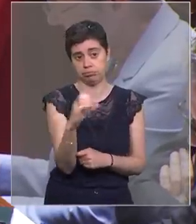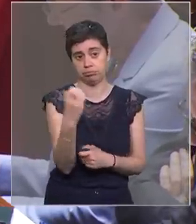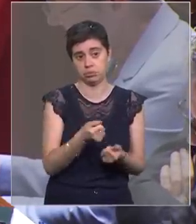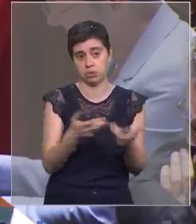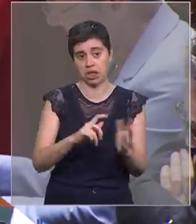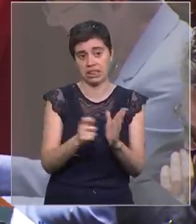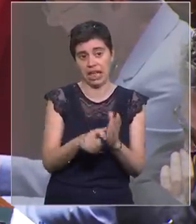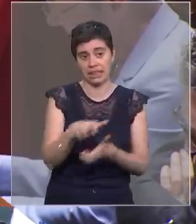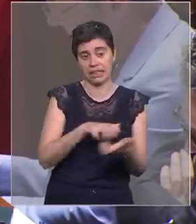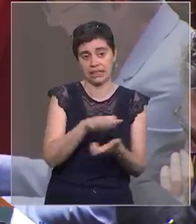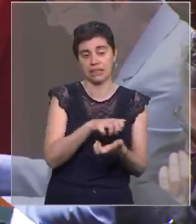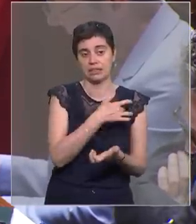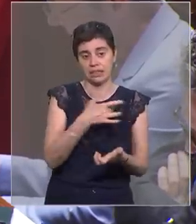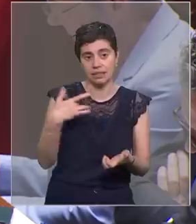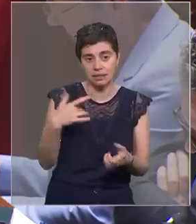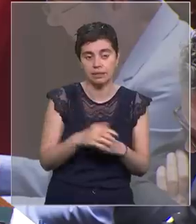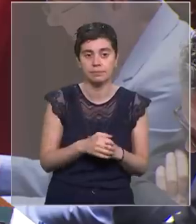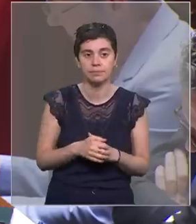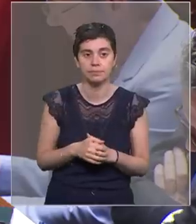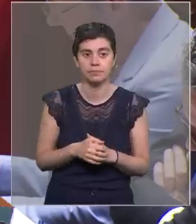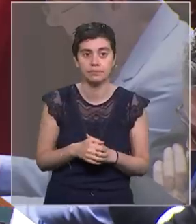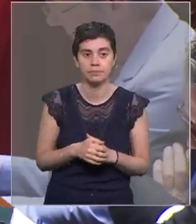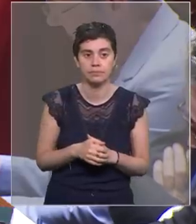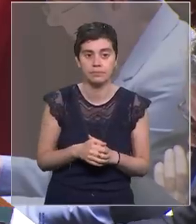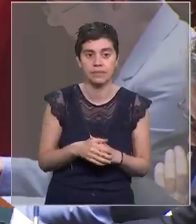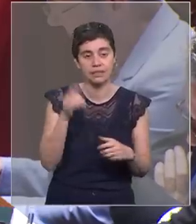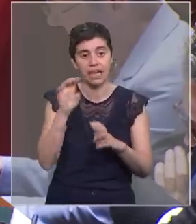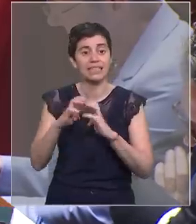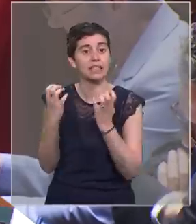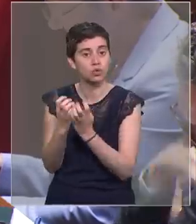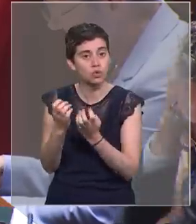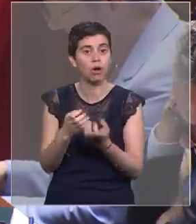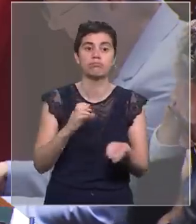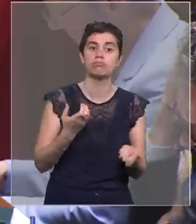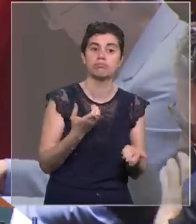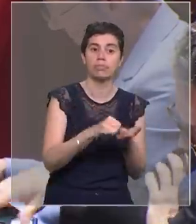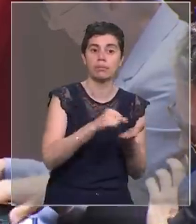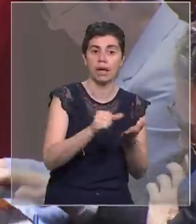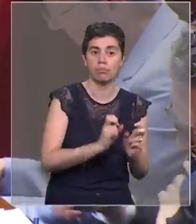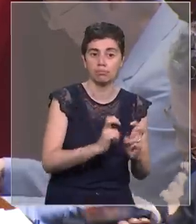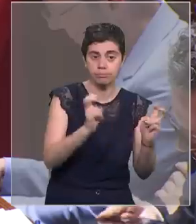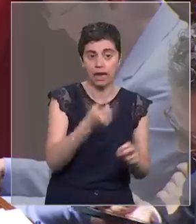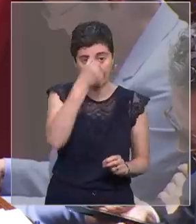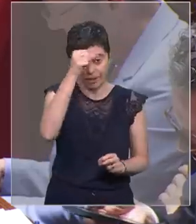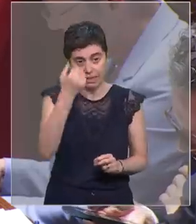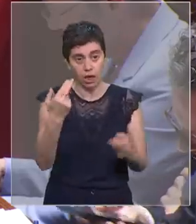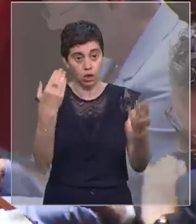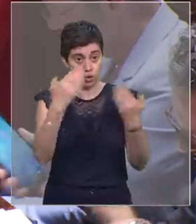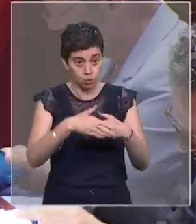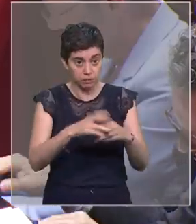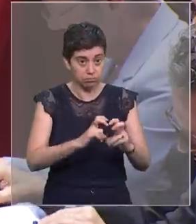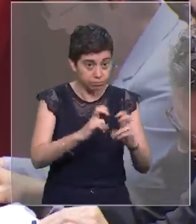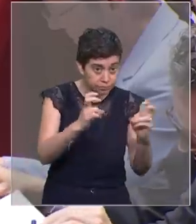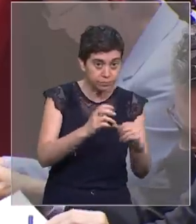la crise sanitaire, la compensation des augmentations liées au Ségur de la santé, l'augmentation des effectifs d'infirmières de nuit, l'augmentation